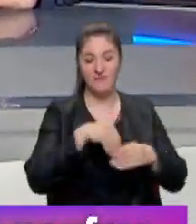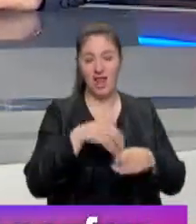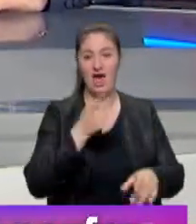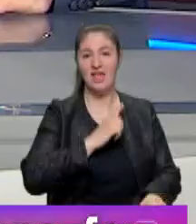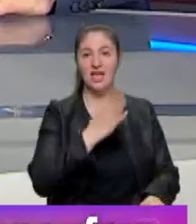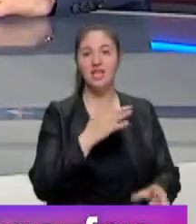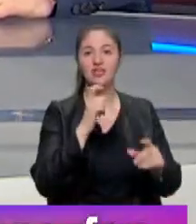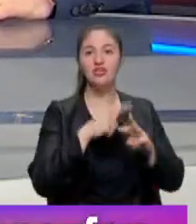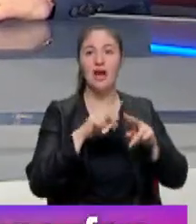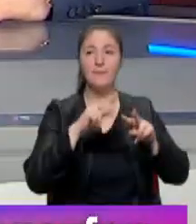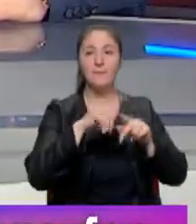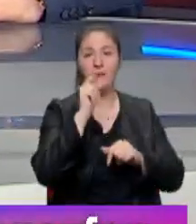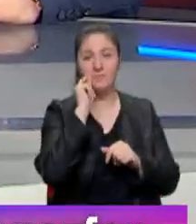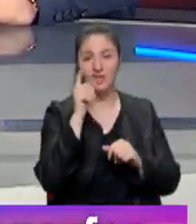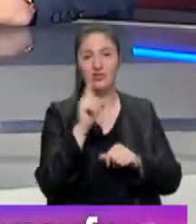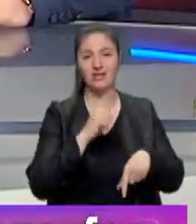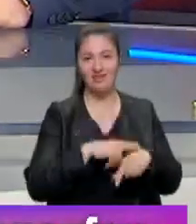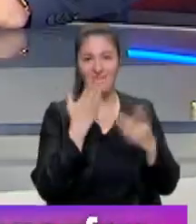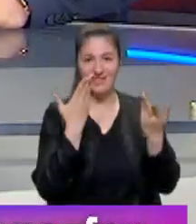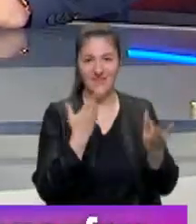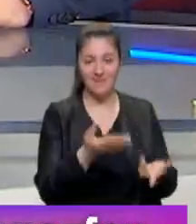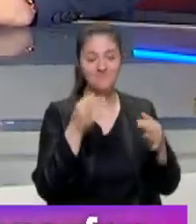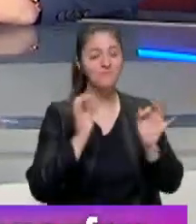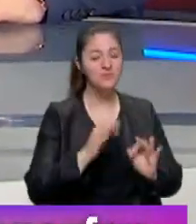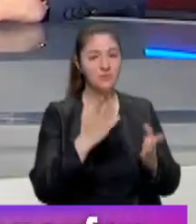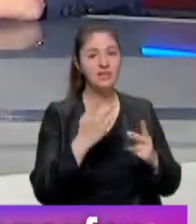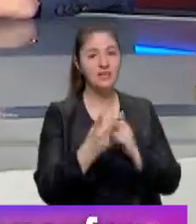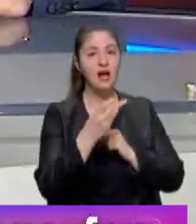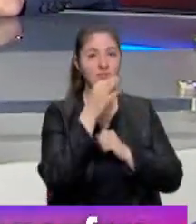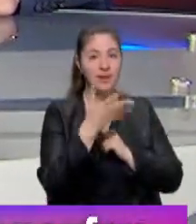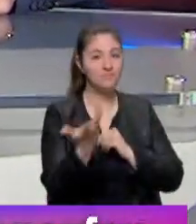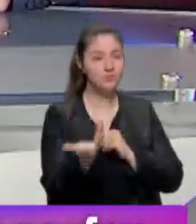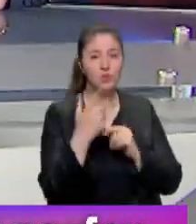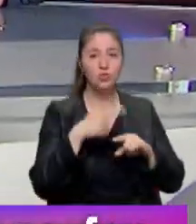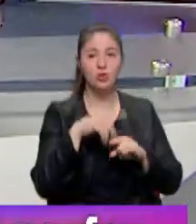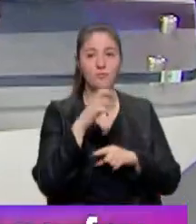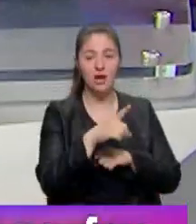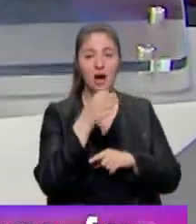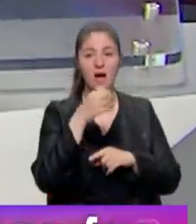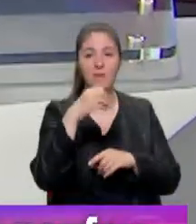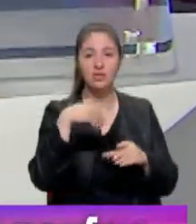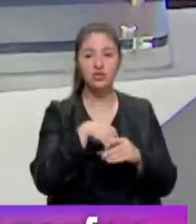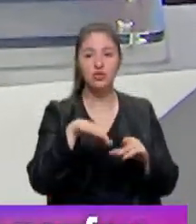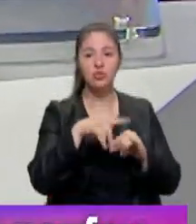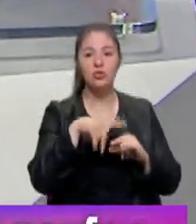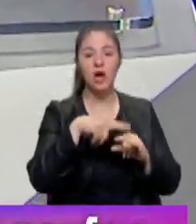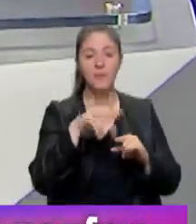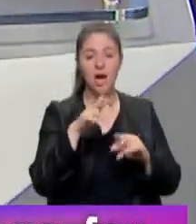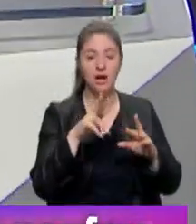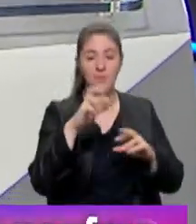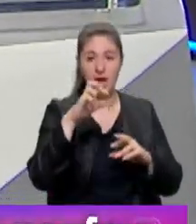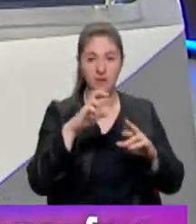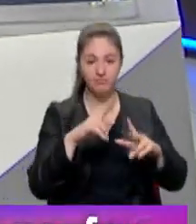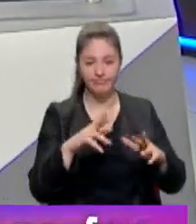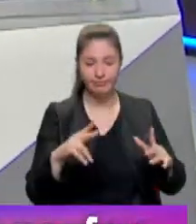adayı Cemal Enginyurt Çalar Saat'te. Şimdi sıradaki haberimiz Hüdapar. AK Parti içindeki Hüdapar çatlağı